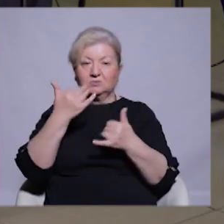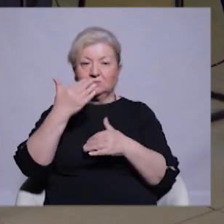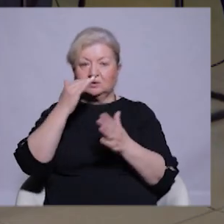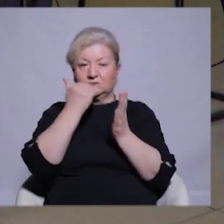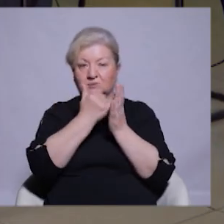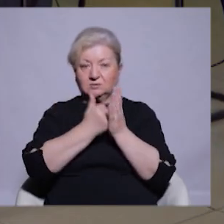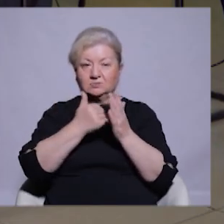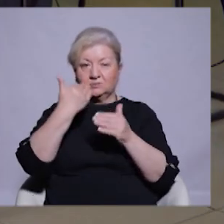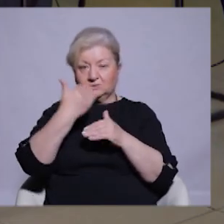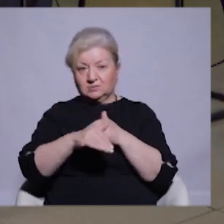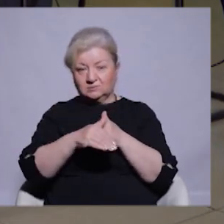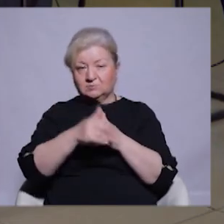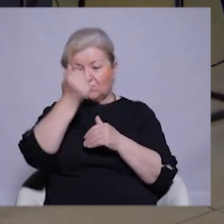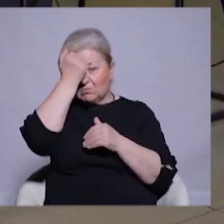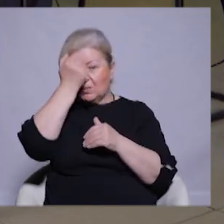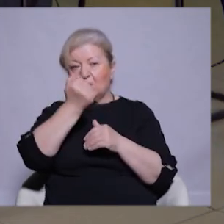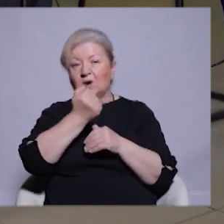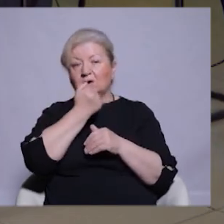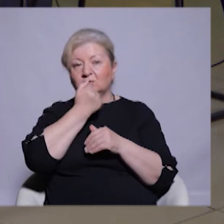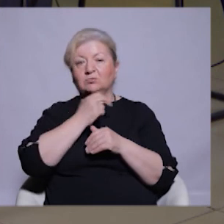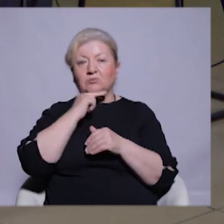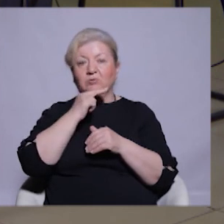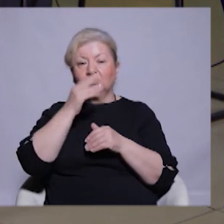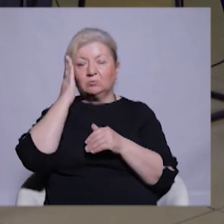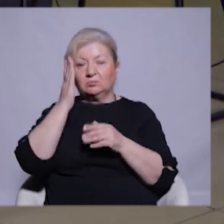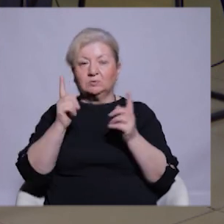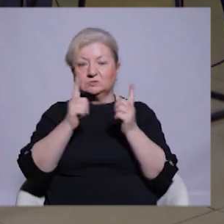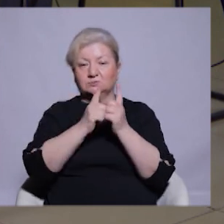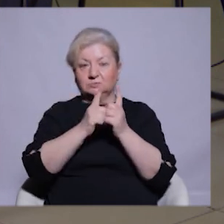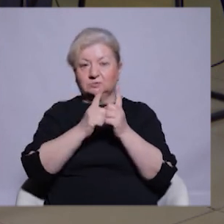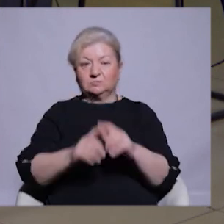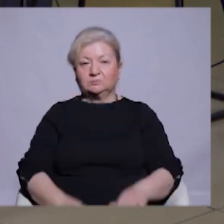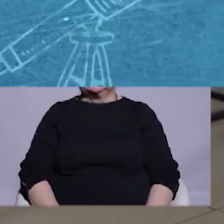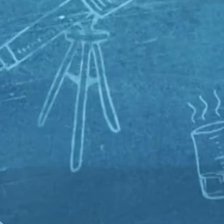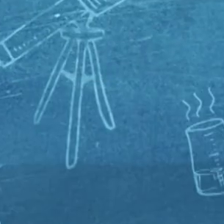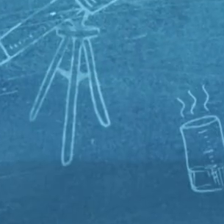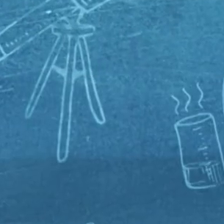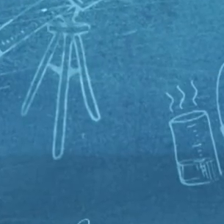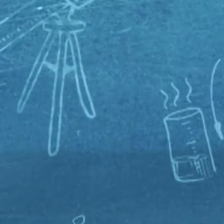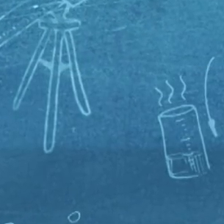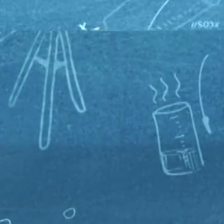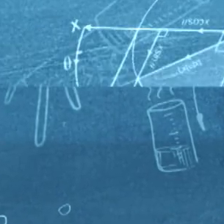ამით დღევანდელი გაკვეთილი დასრულებულია. მადლობა ყურადღებისთვის, მომავალ შეხვედრამდე.